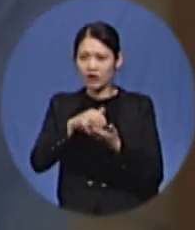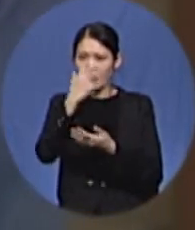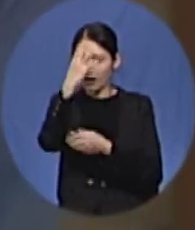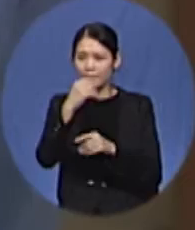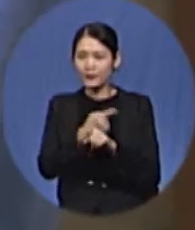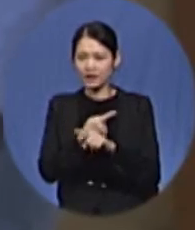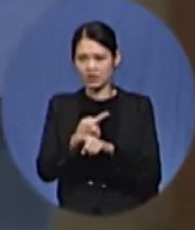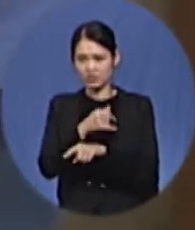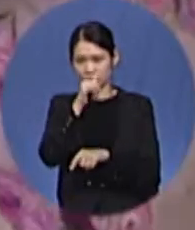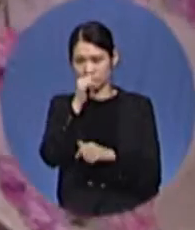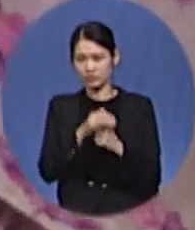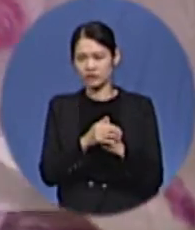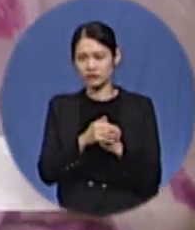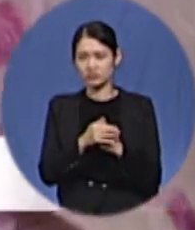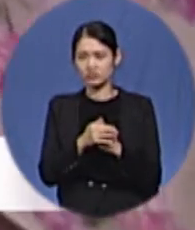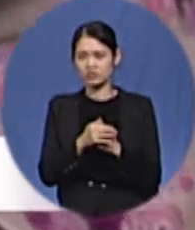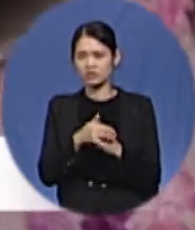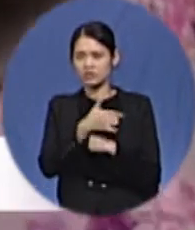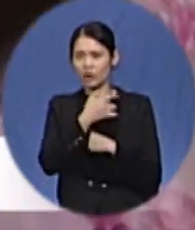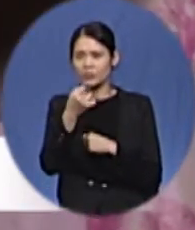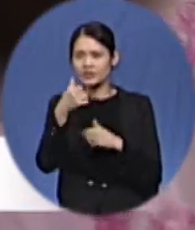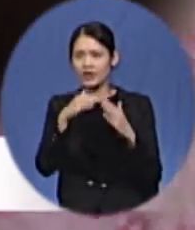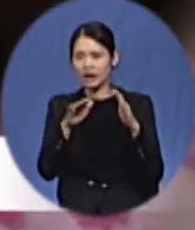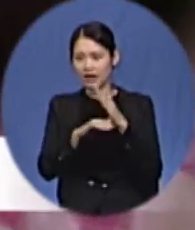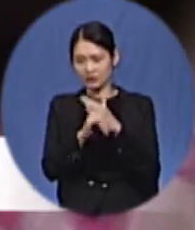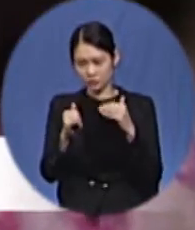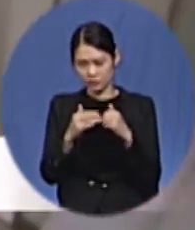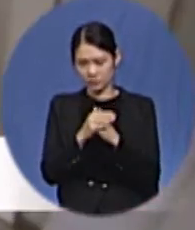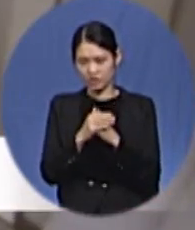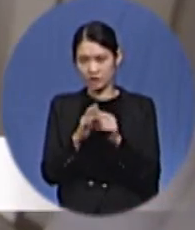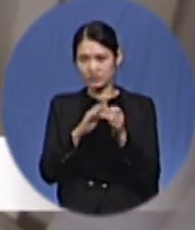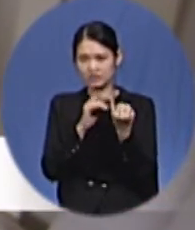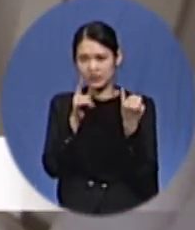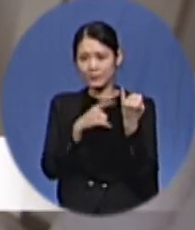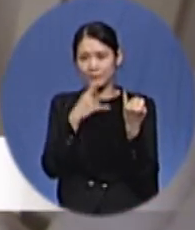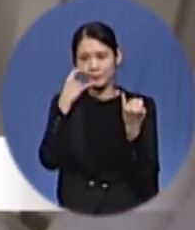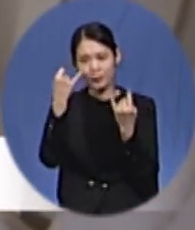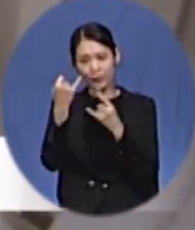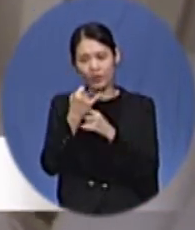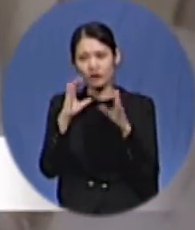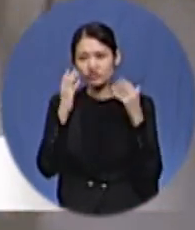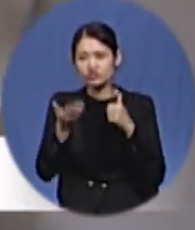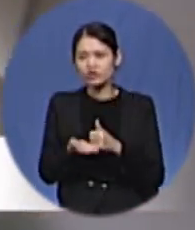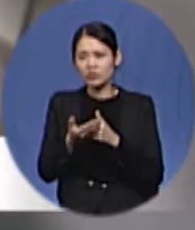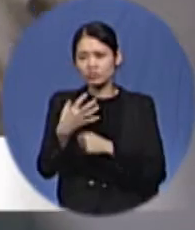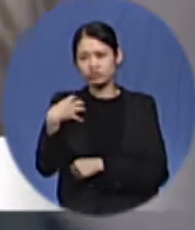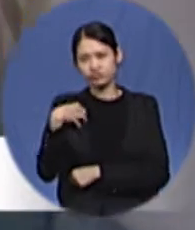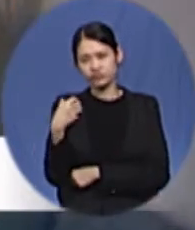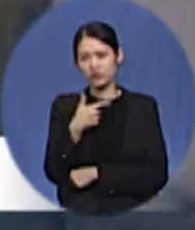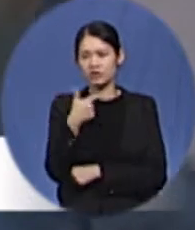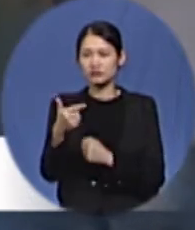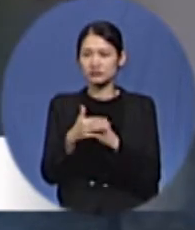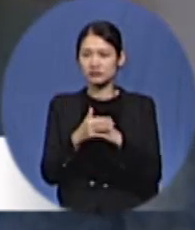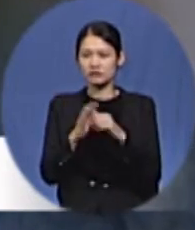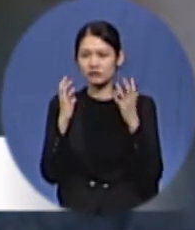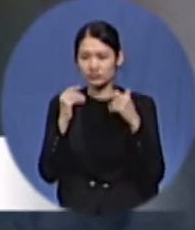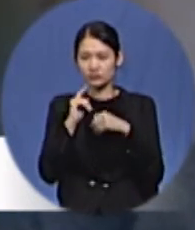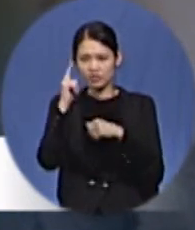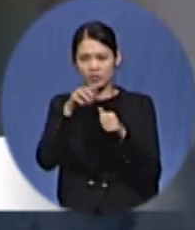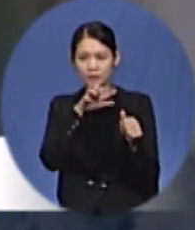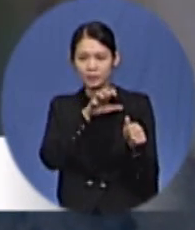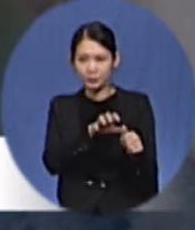셈입니다. 핵가족화로 산모의 육아 부담이 커졌는데도 산후우울증을 육아 스트레스로 치부하는